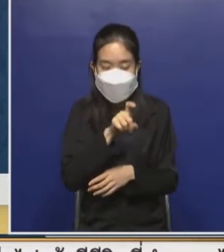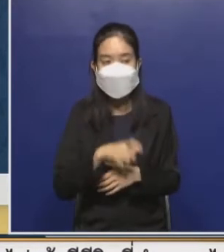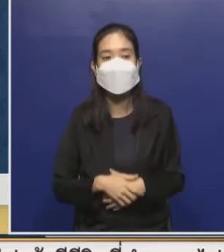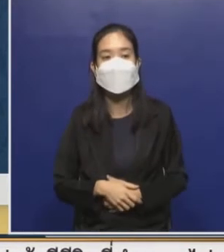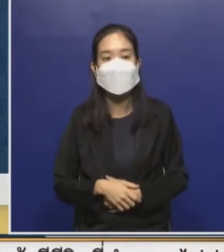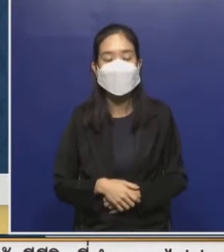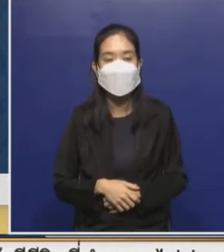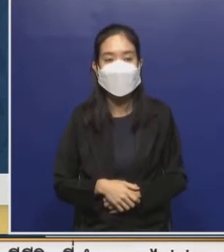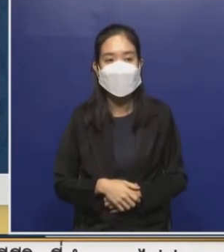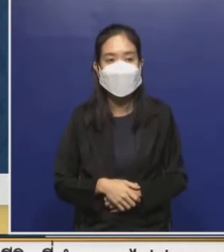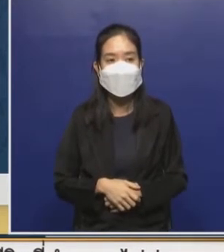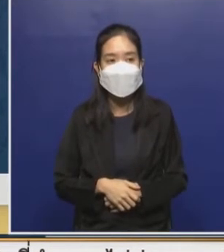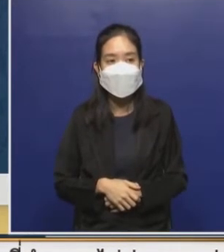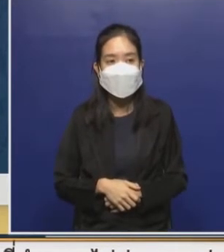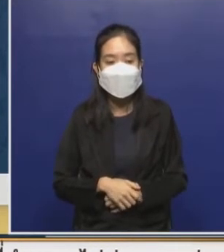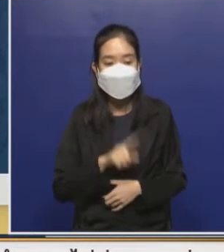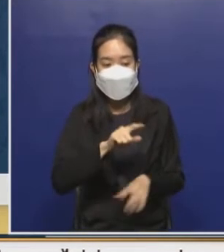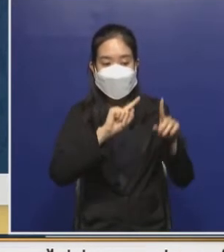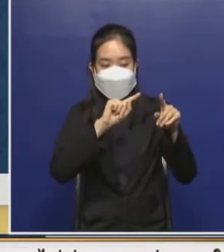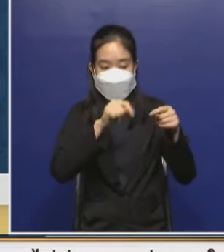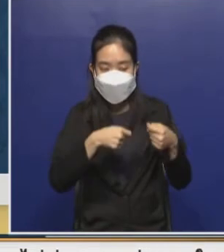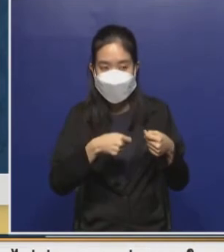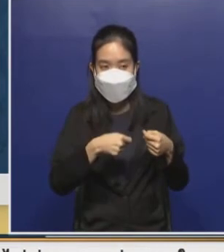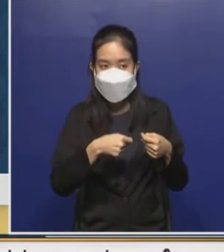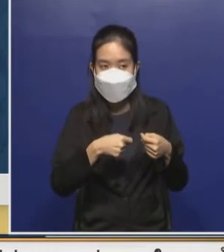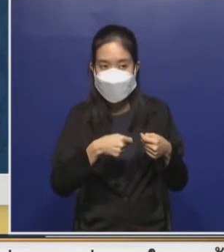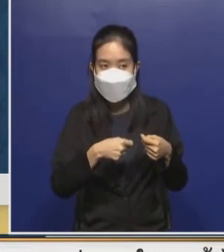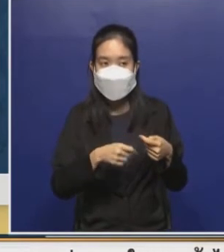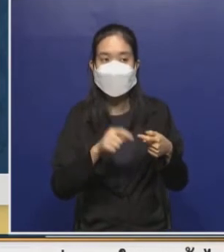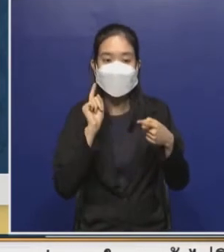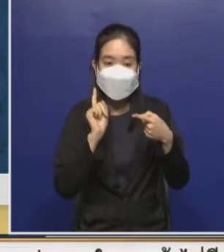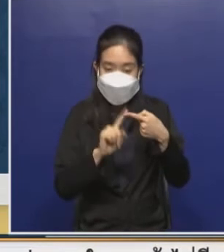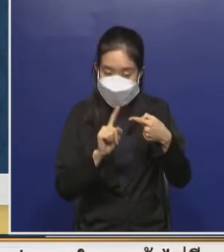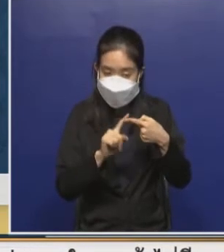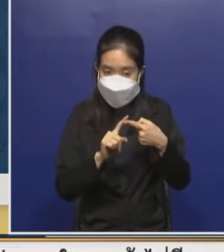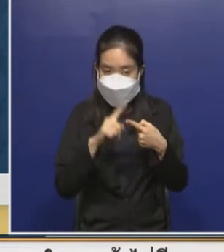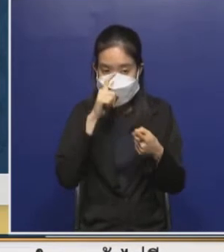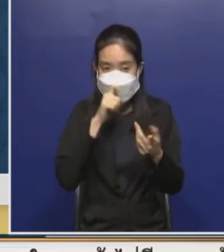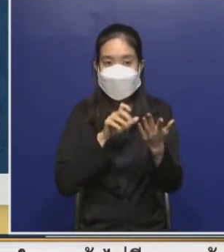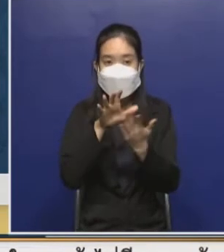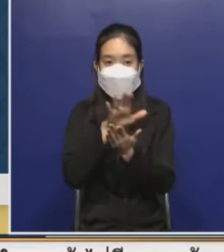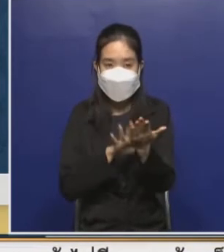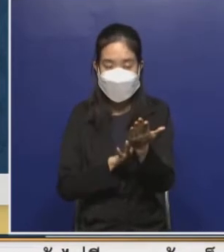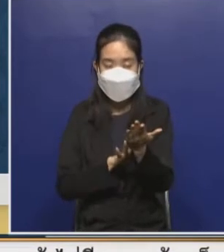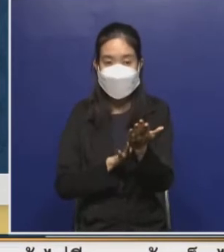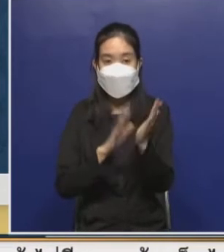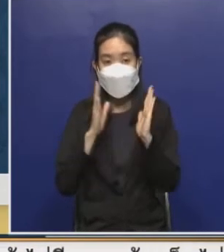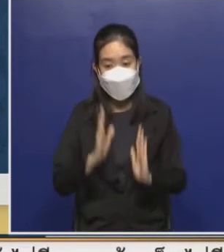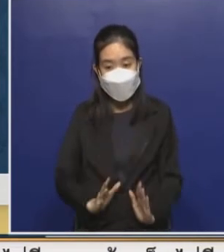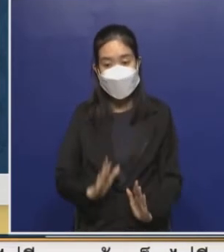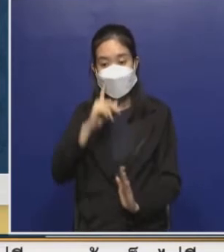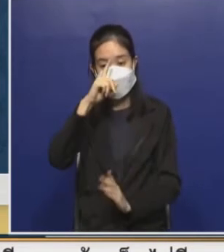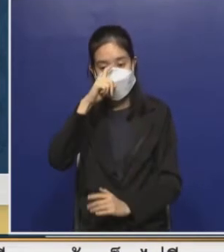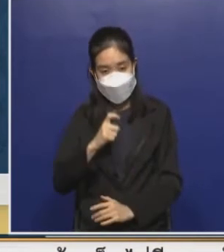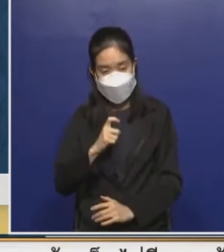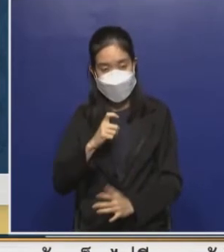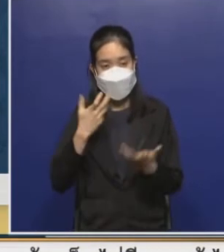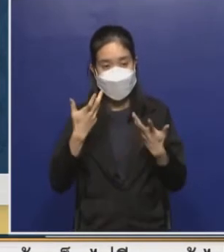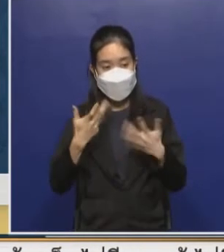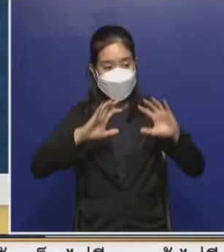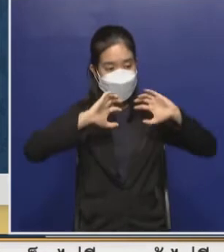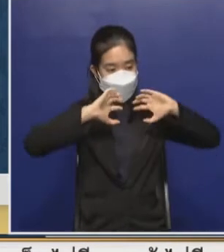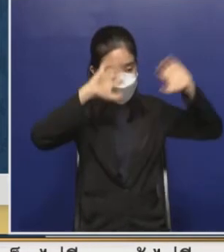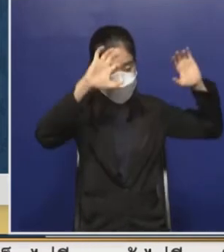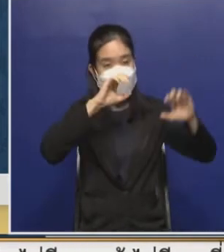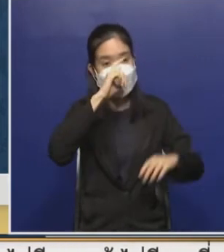คำถามสำคญทตองมคำτอบก็คือว่านึง ประเทศไย คนไทย และรฐบาลไทย